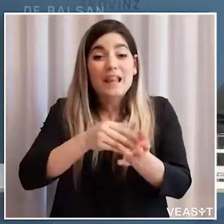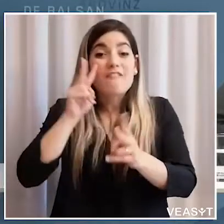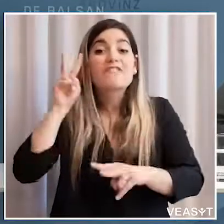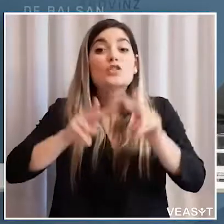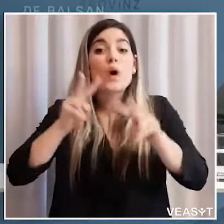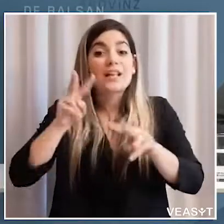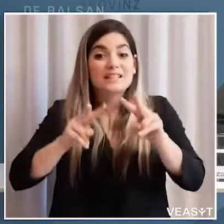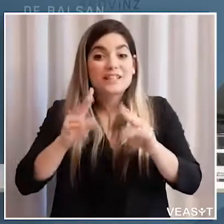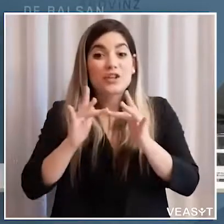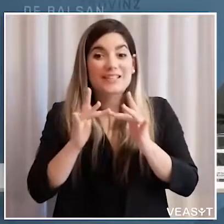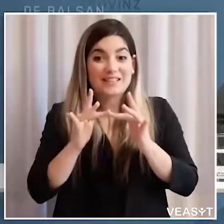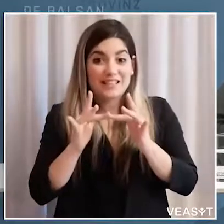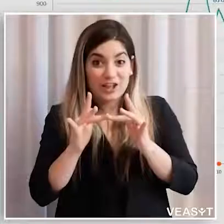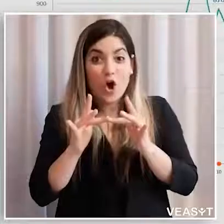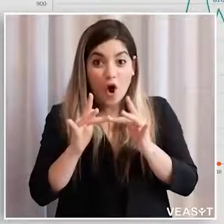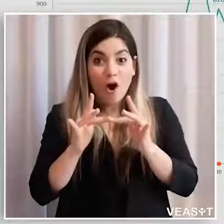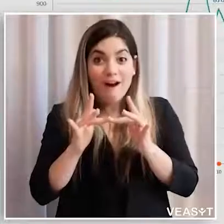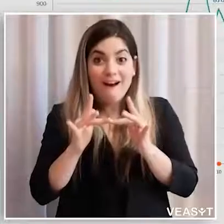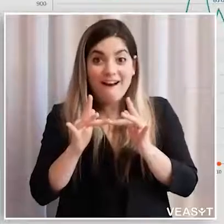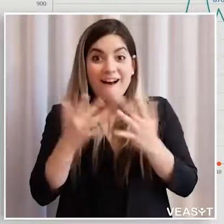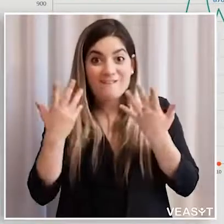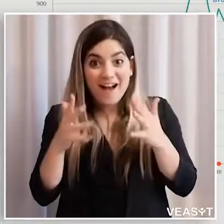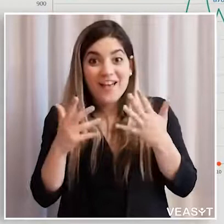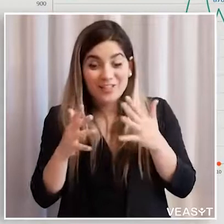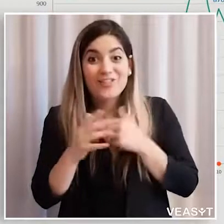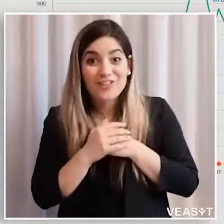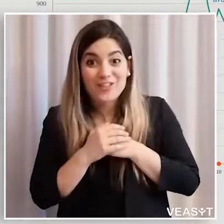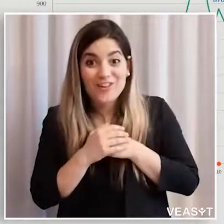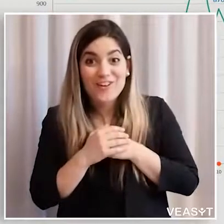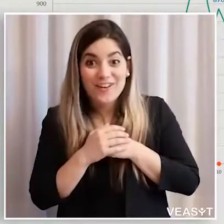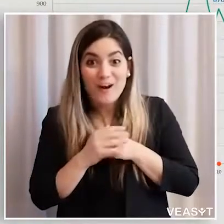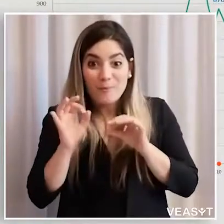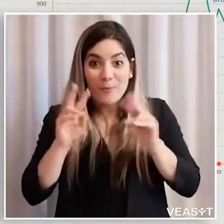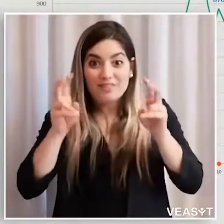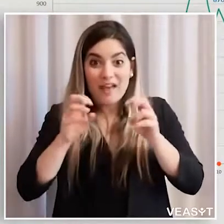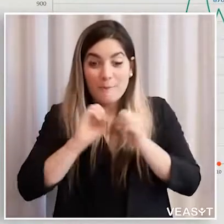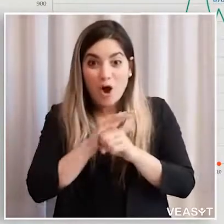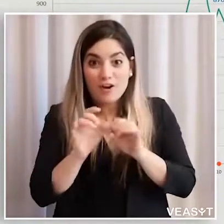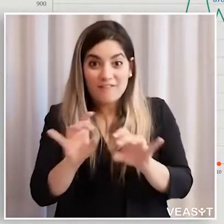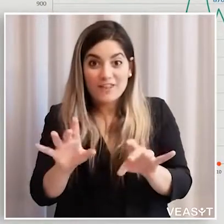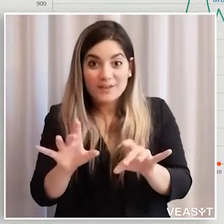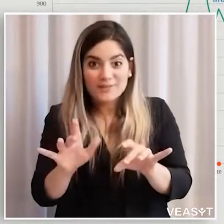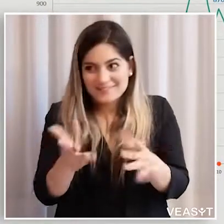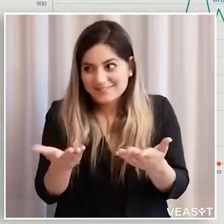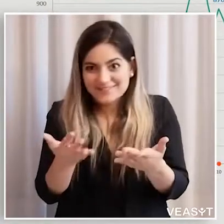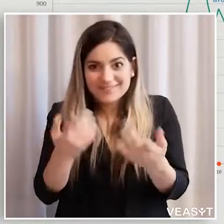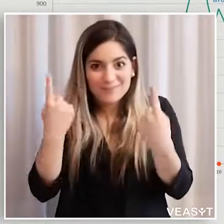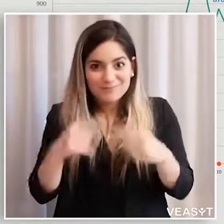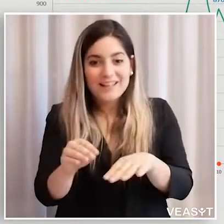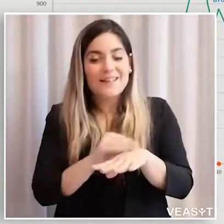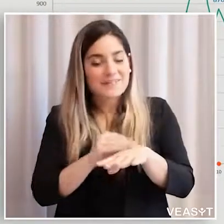mila visualizzazioni del sito internet che in merito al coronavirus